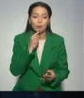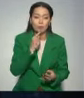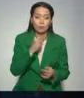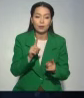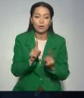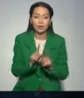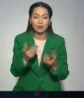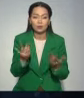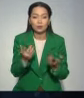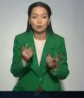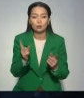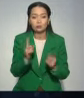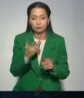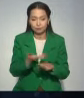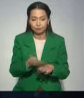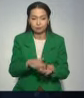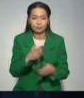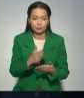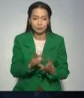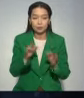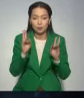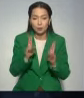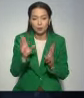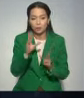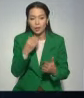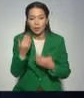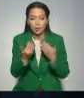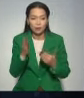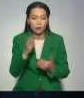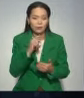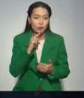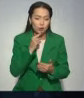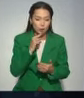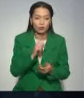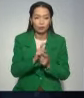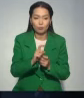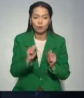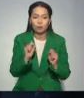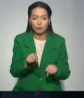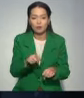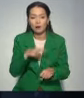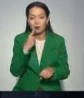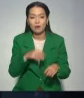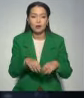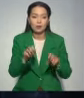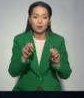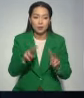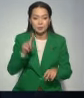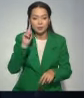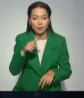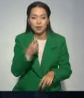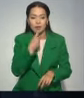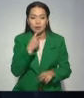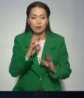стереотипы неизбежны но с помощью правильного подхода можно все трудности преодолеть говорят специалисты знание